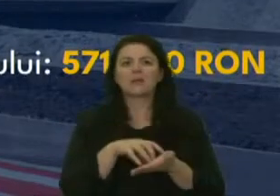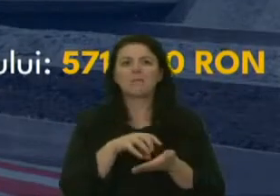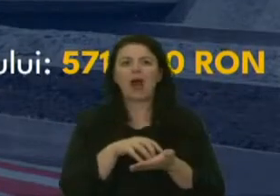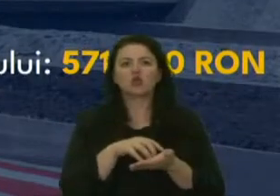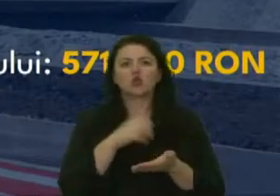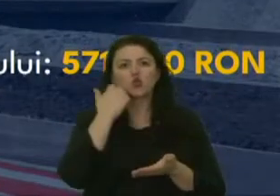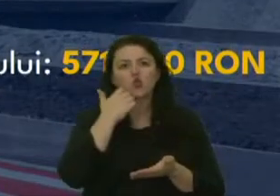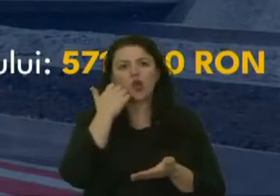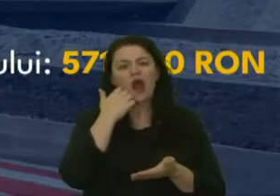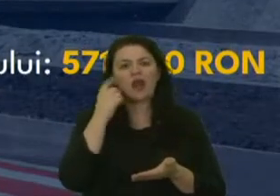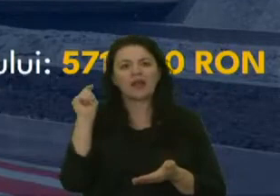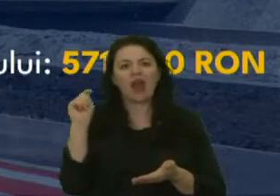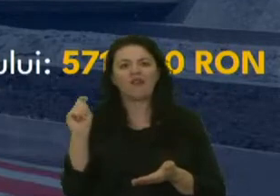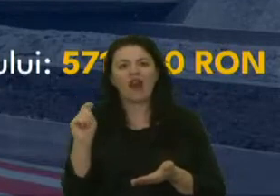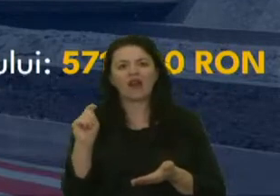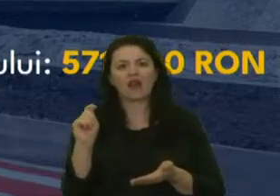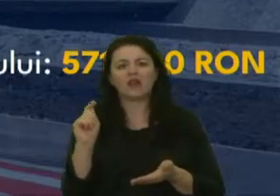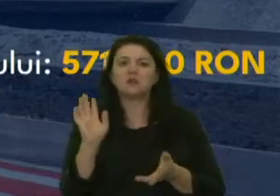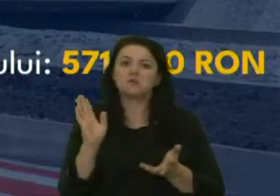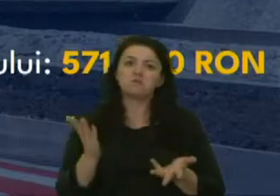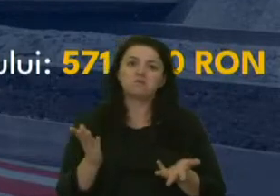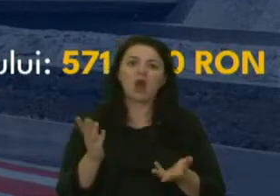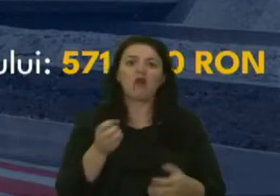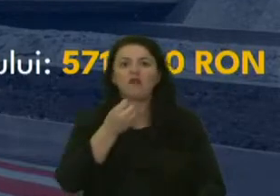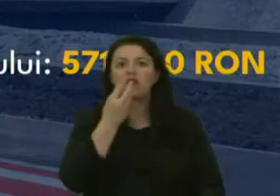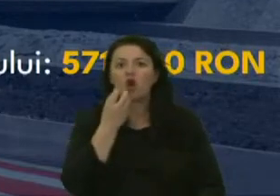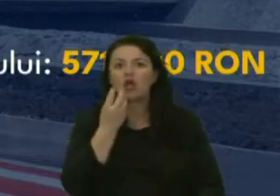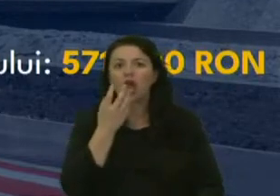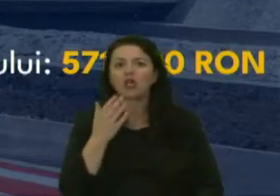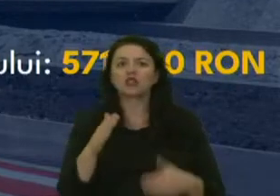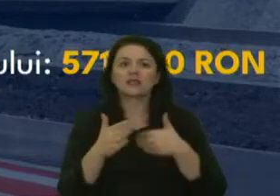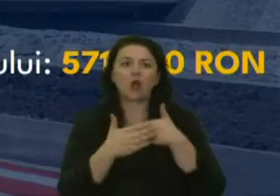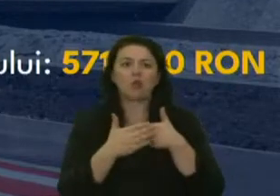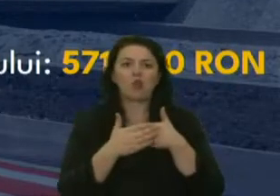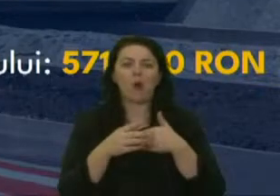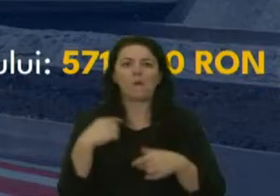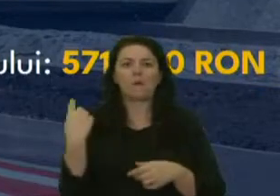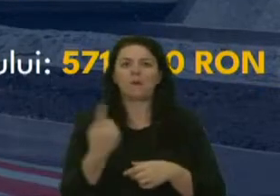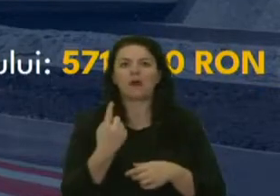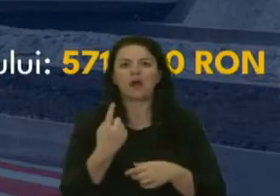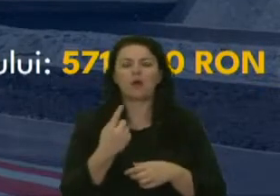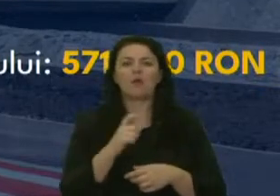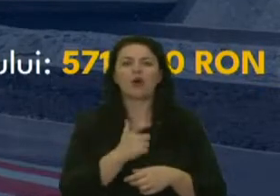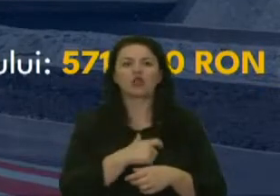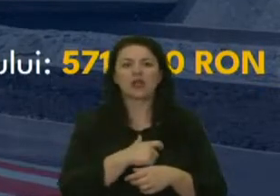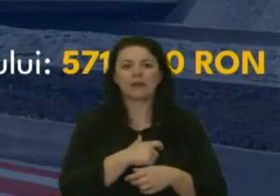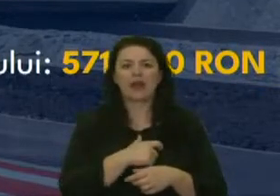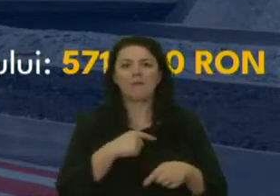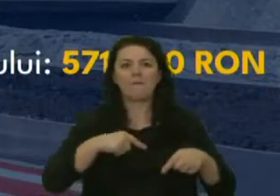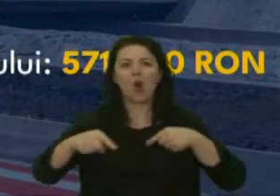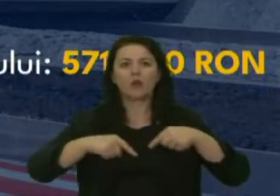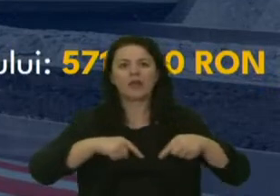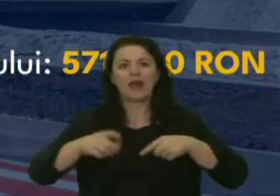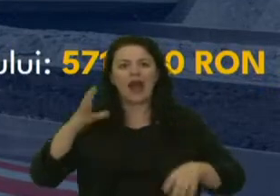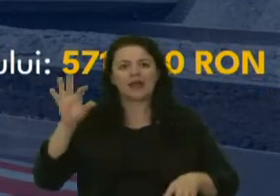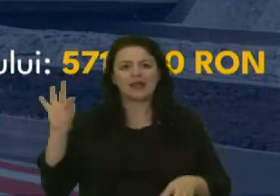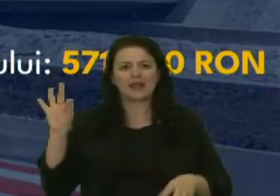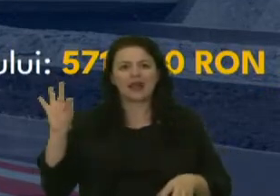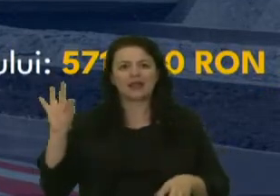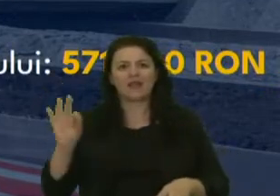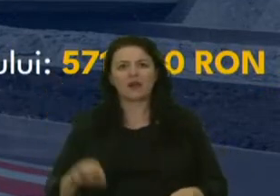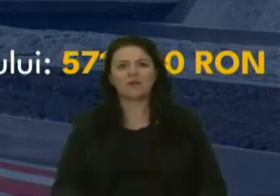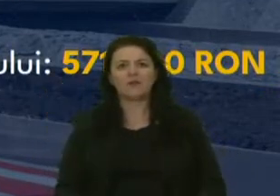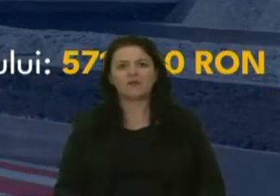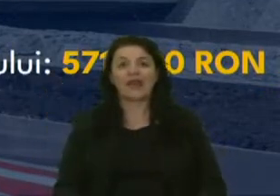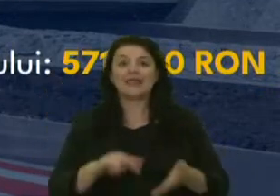rural un spațiu în afara Clujului a să vii să lucrezi în Cluj în Florești sau în preajma Clujului având posibilitatea repet acestei mobilități alternative